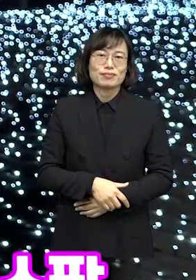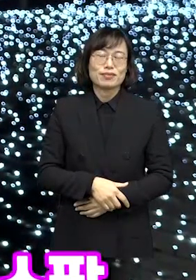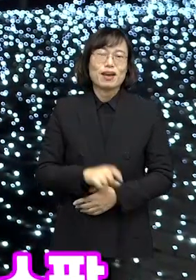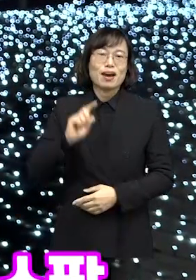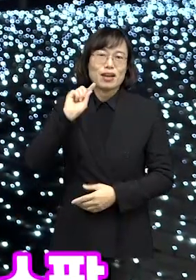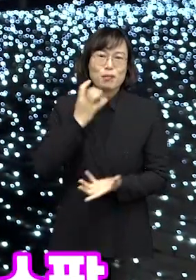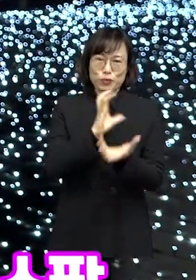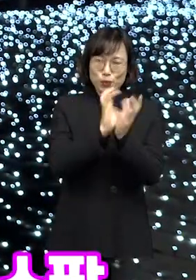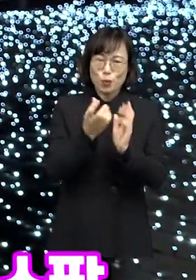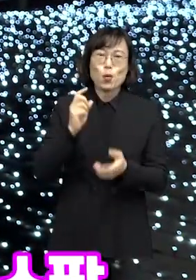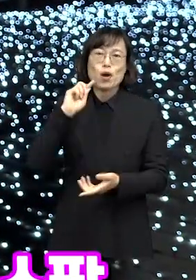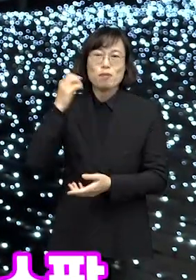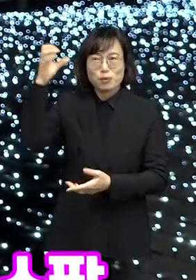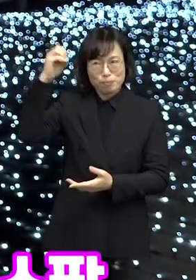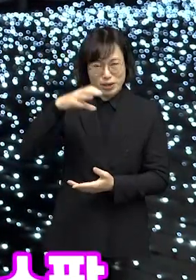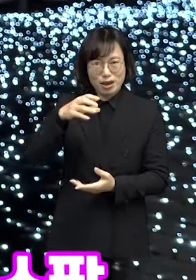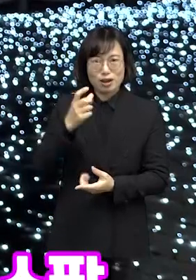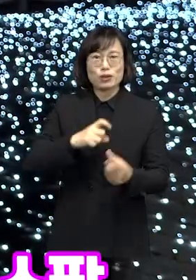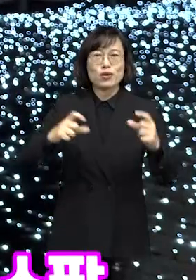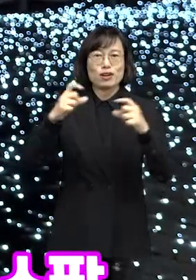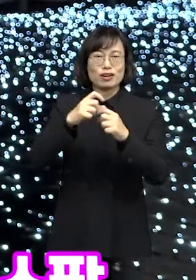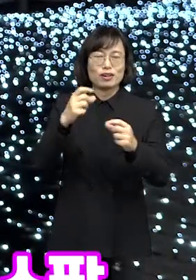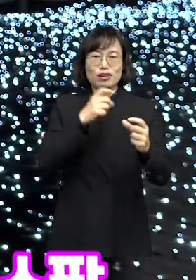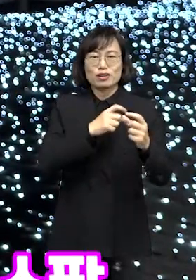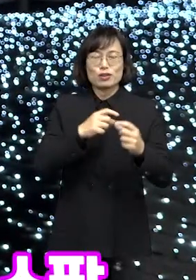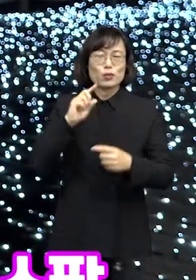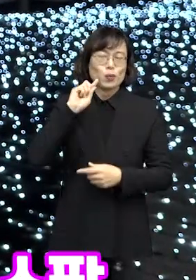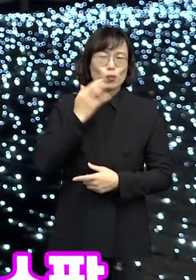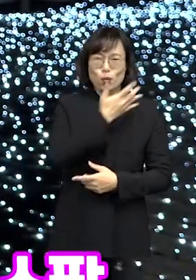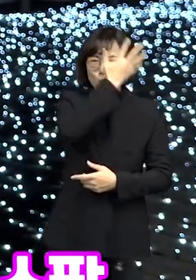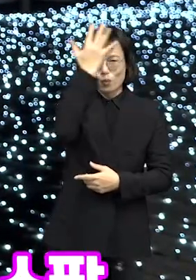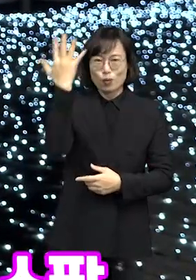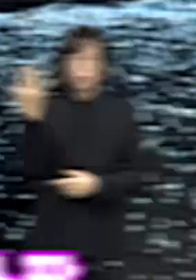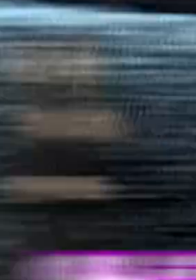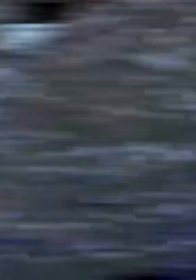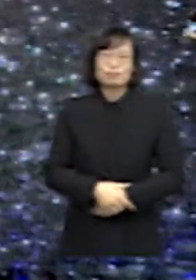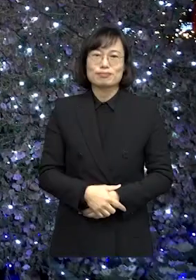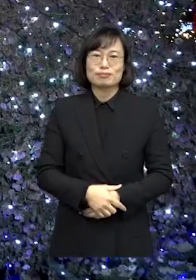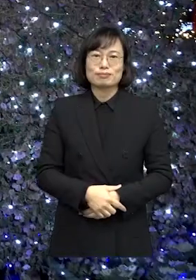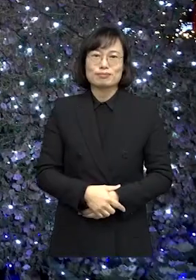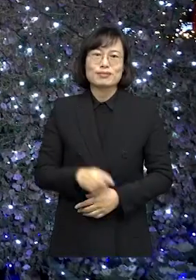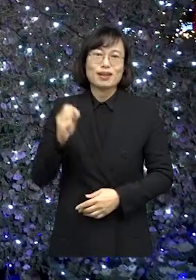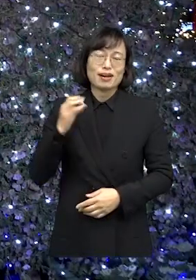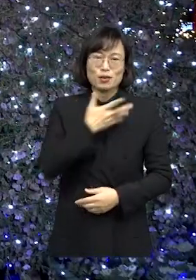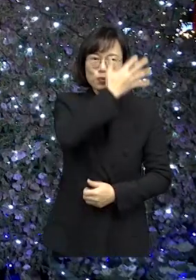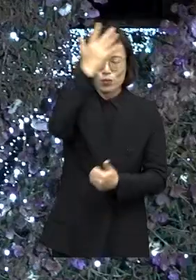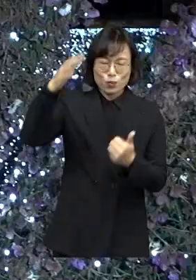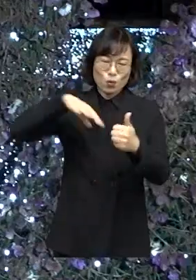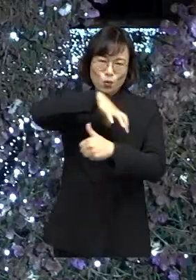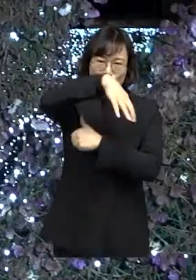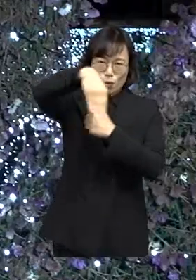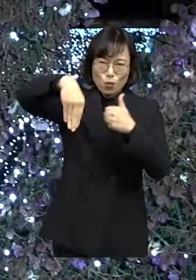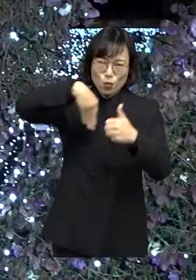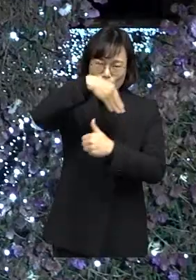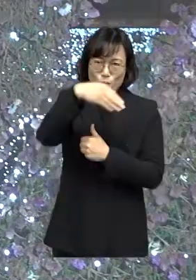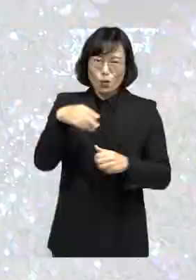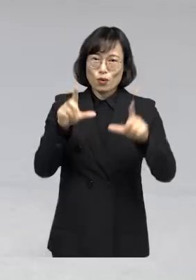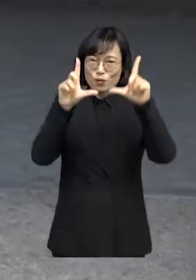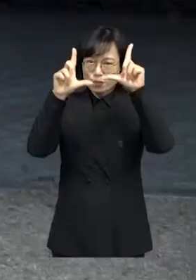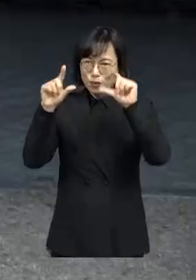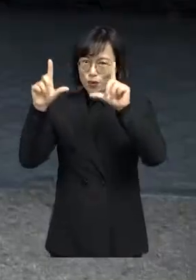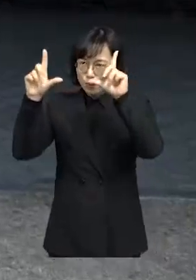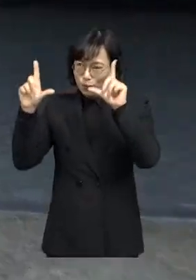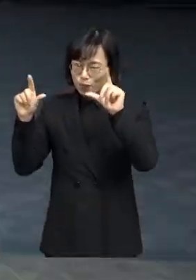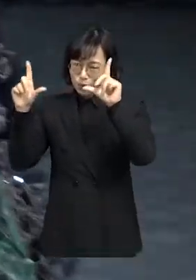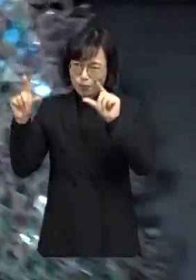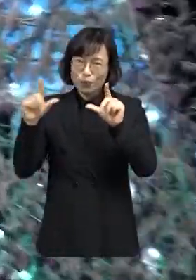꽃에 예쁜 빛까지 더해지니 더할 나위 없이 너무 아름답습니다. 아름다운 배경 속 사진 찍기